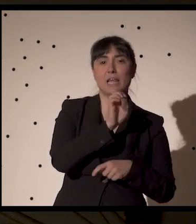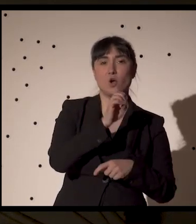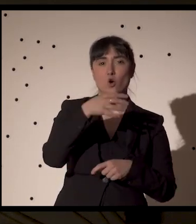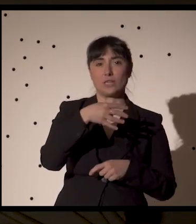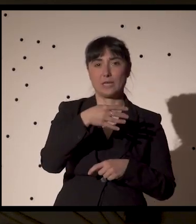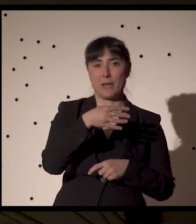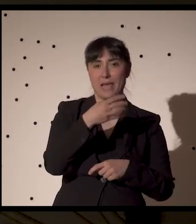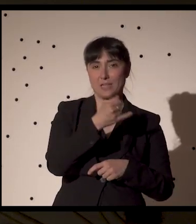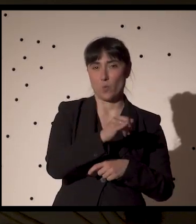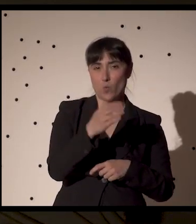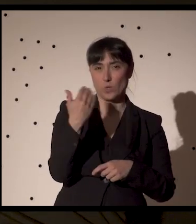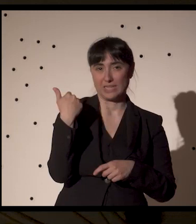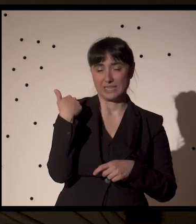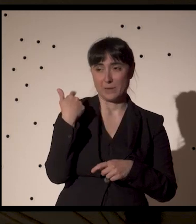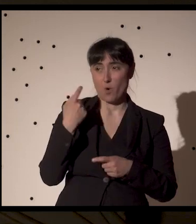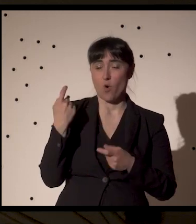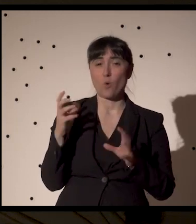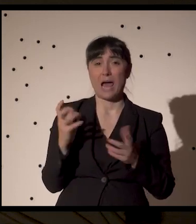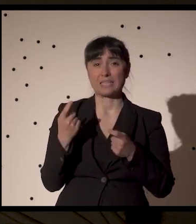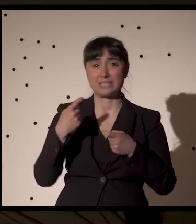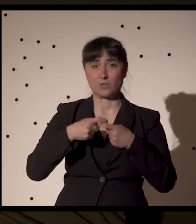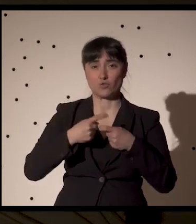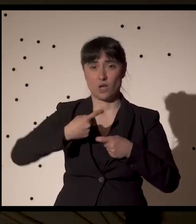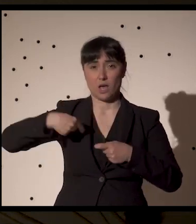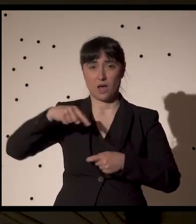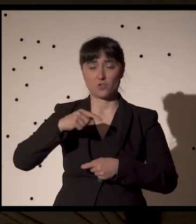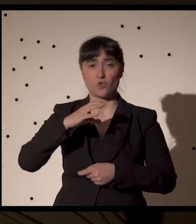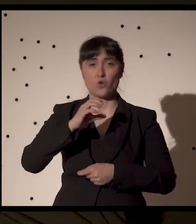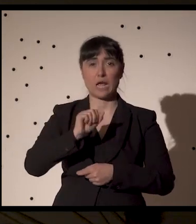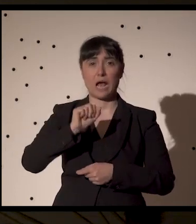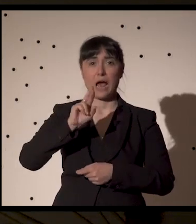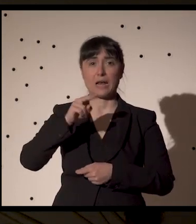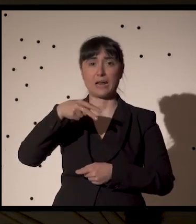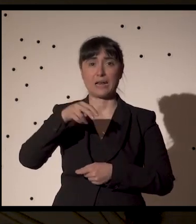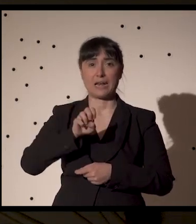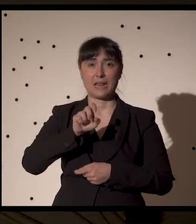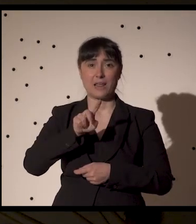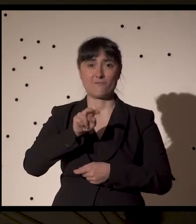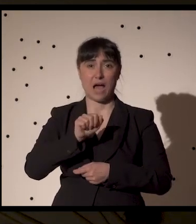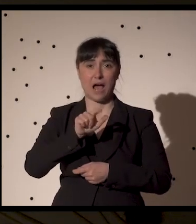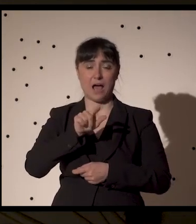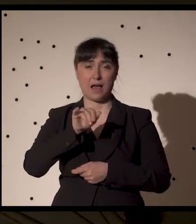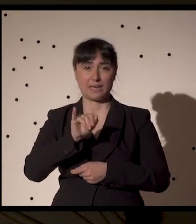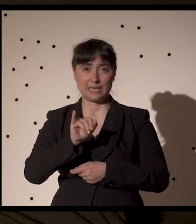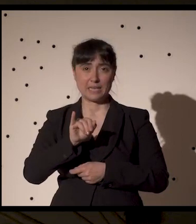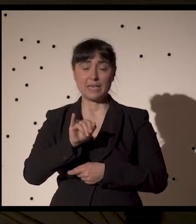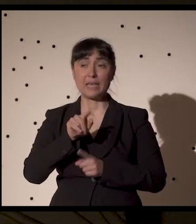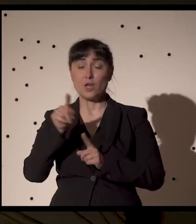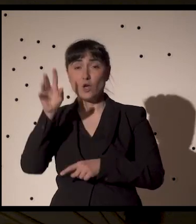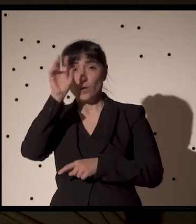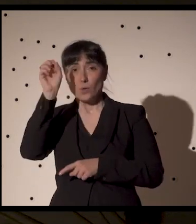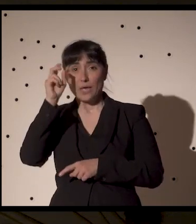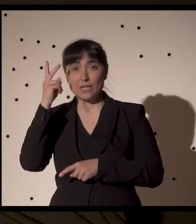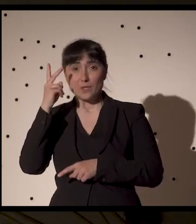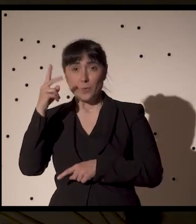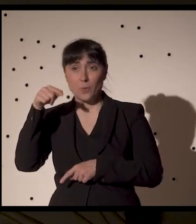dei nostri artisti associati Davide Carnevali e che aveva visto come due allievi italiani del percorso Alberica